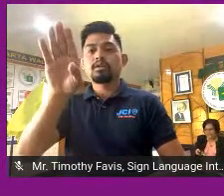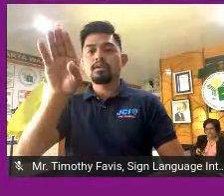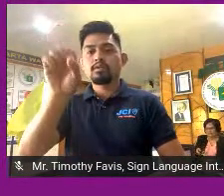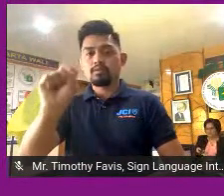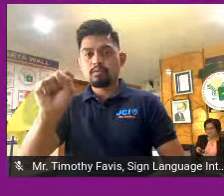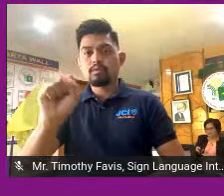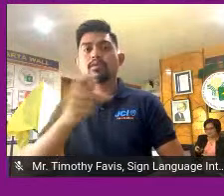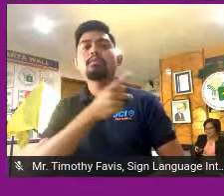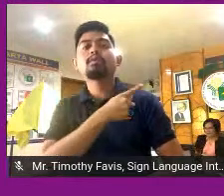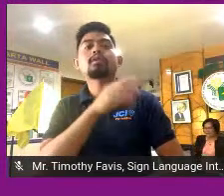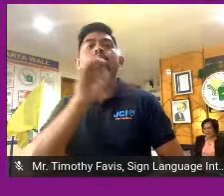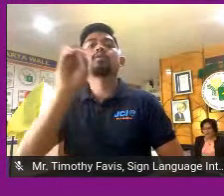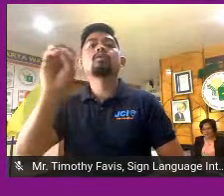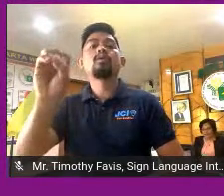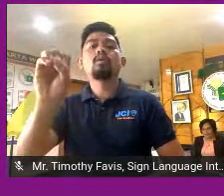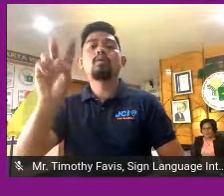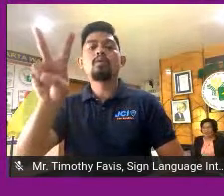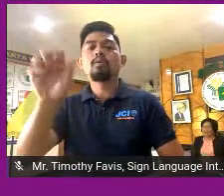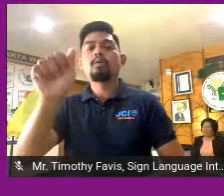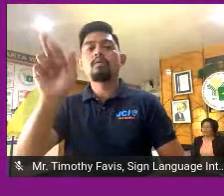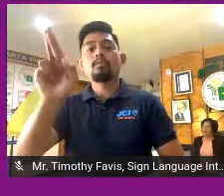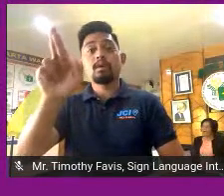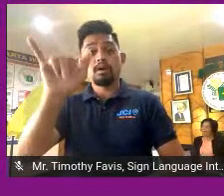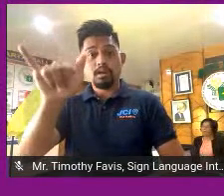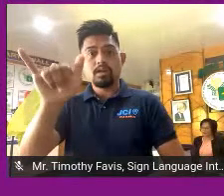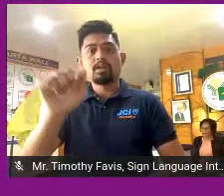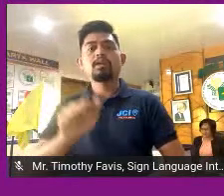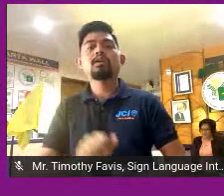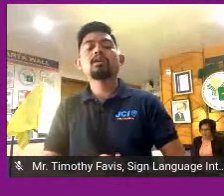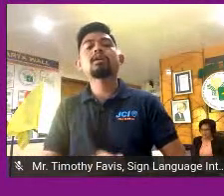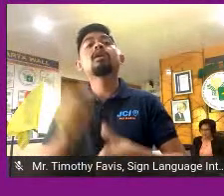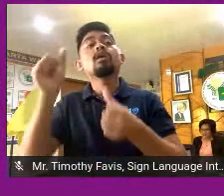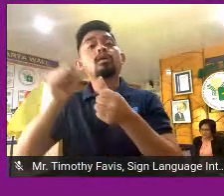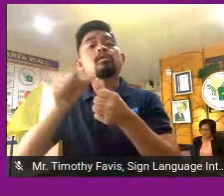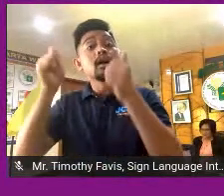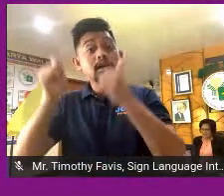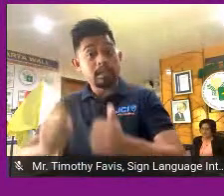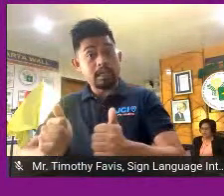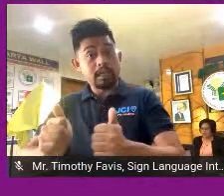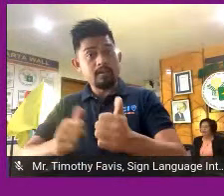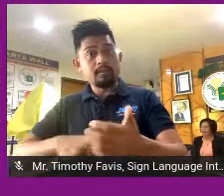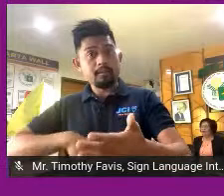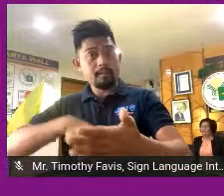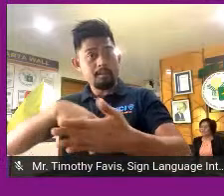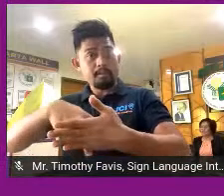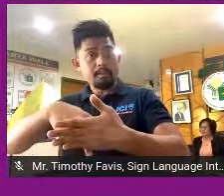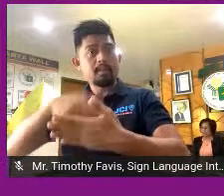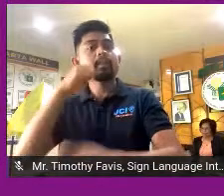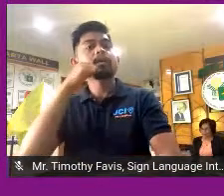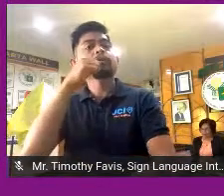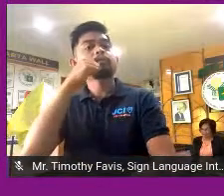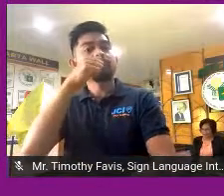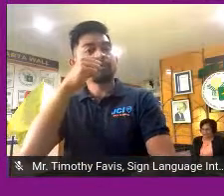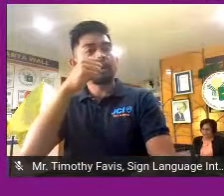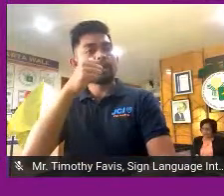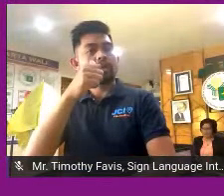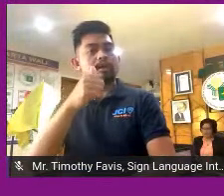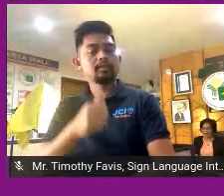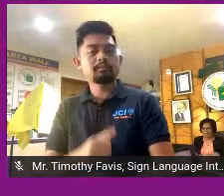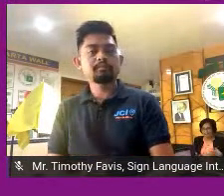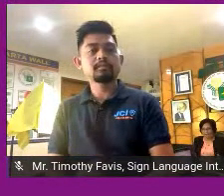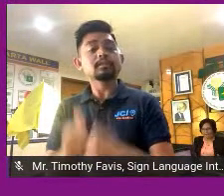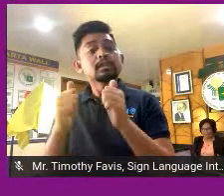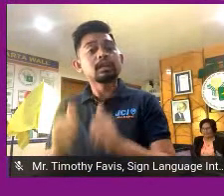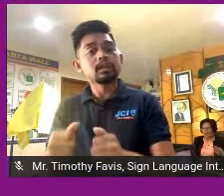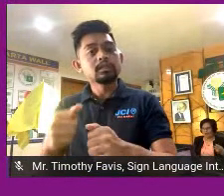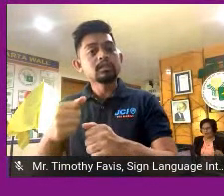ovary. And pwede tayong magbuntis. And we are a child bearer. Kung tayo,